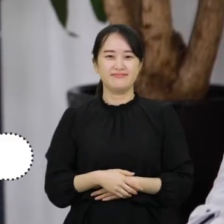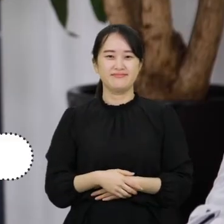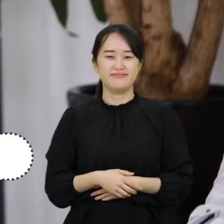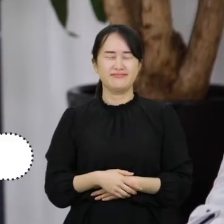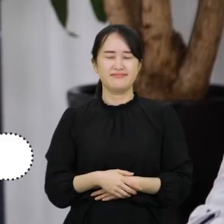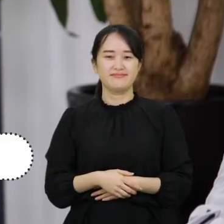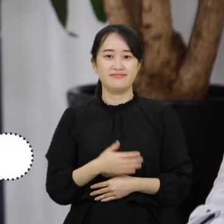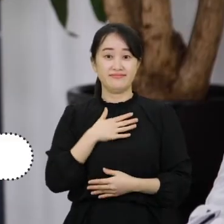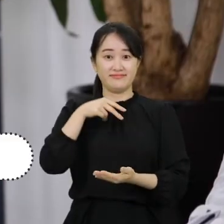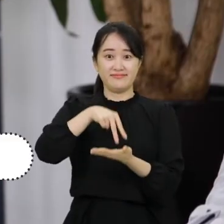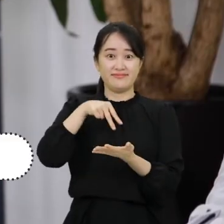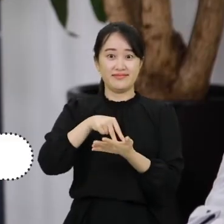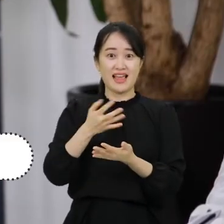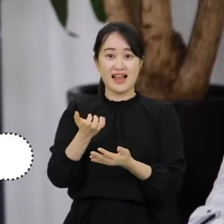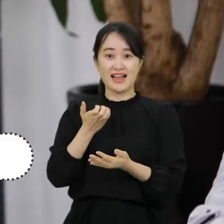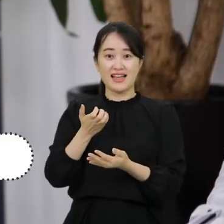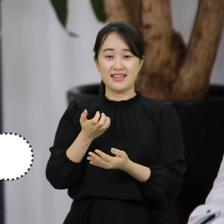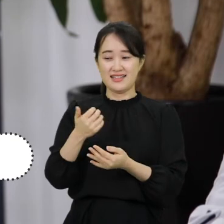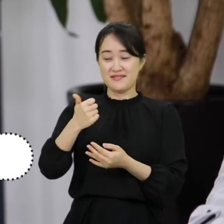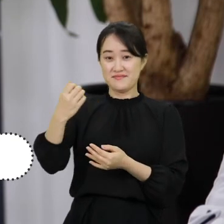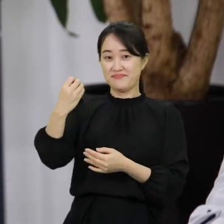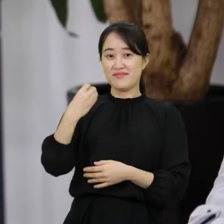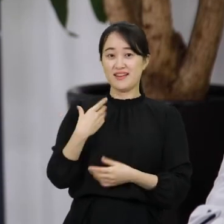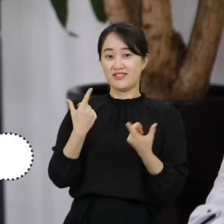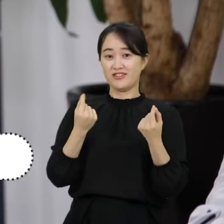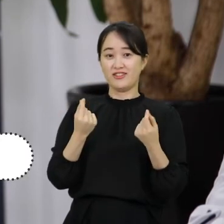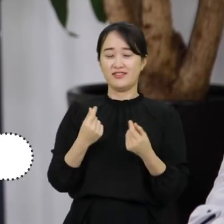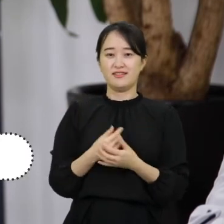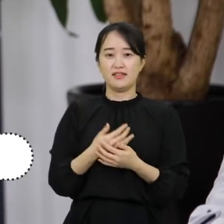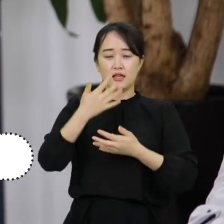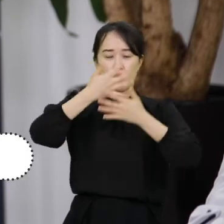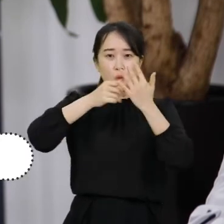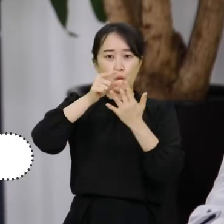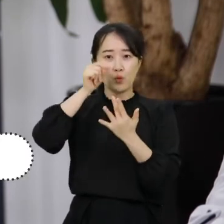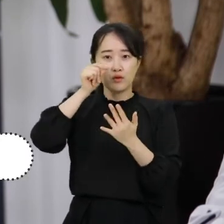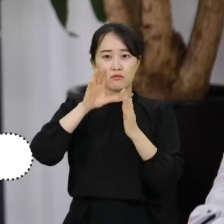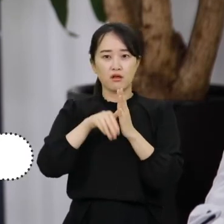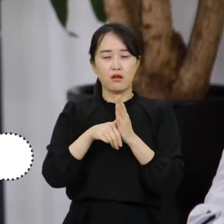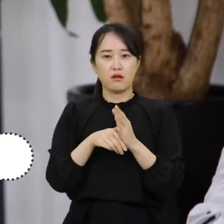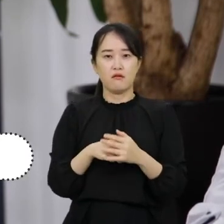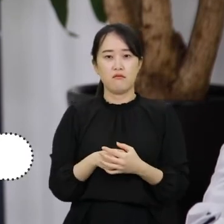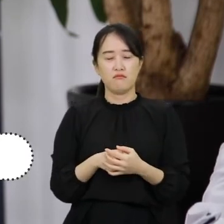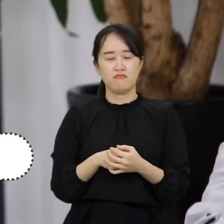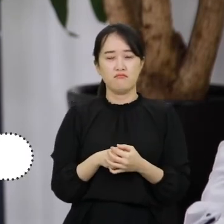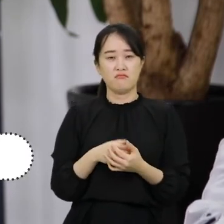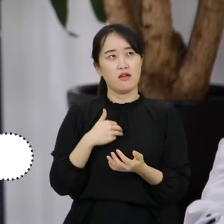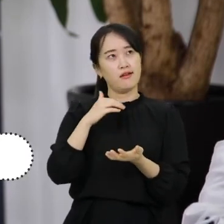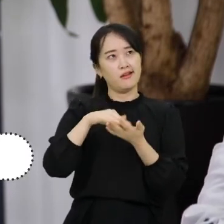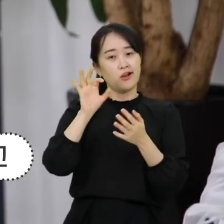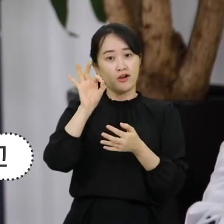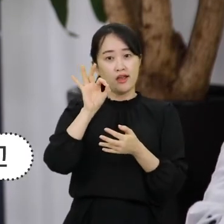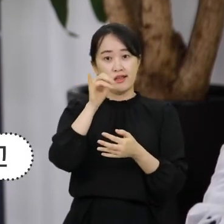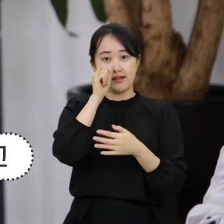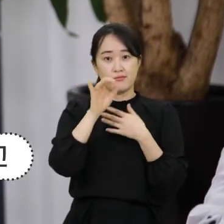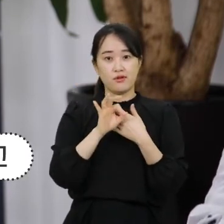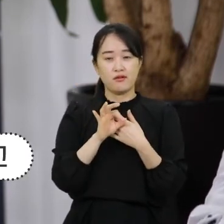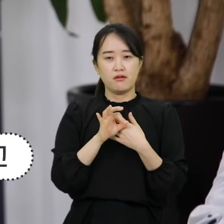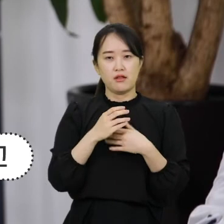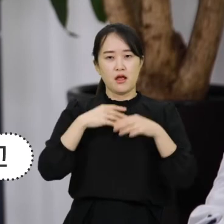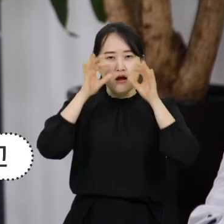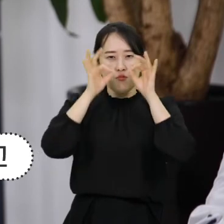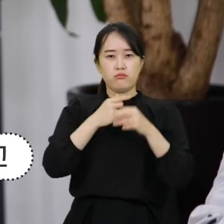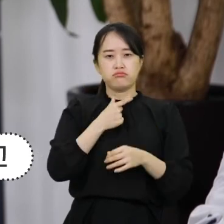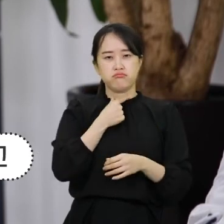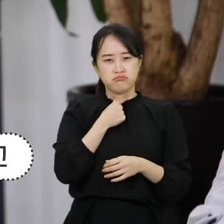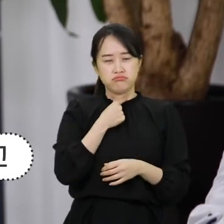저에게 있어서 아까도 창훈 씨가 얘기했듯이 영화 선택을 내가 10개가 있으면 10개 다 내가 보고 싶은 거를